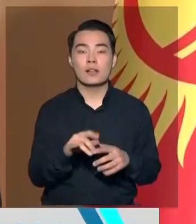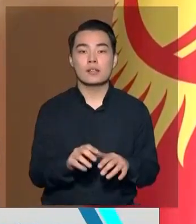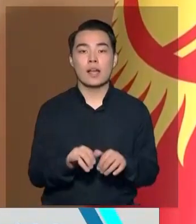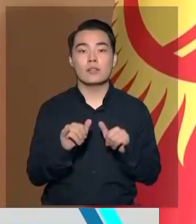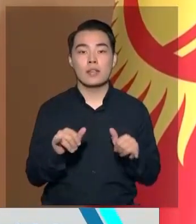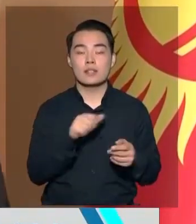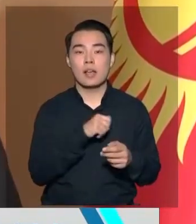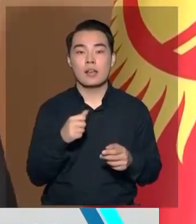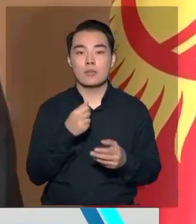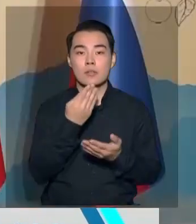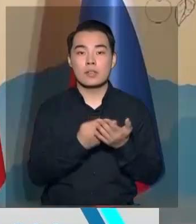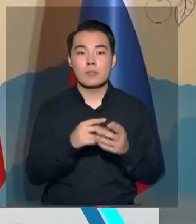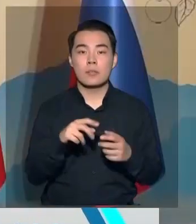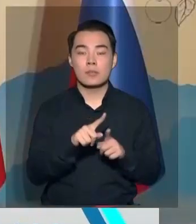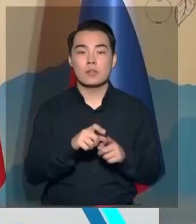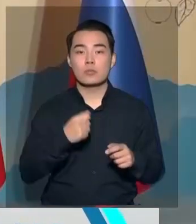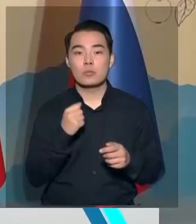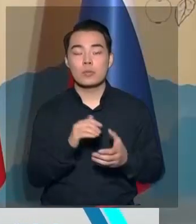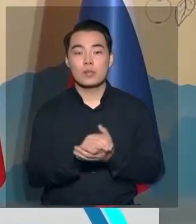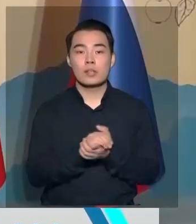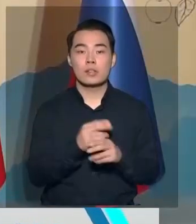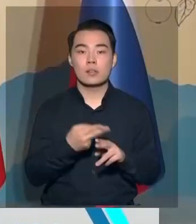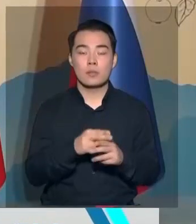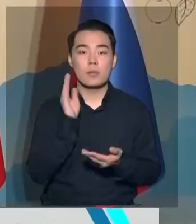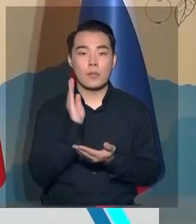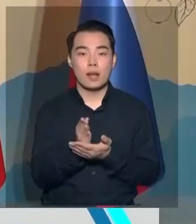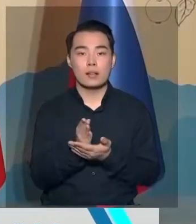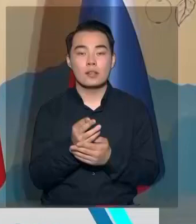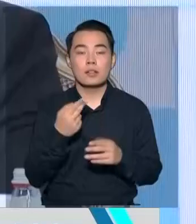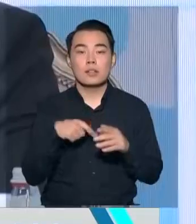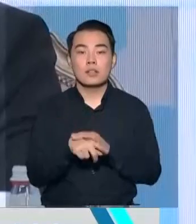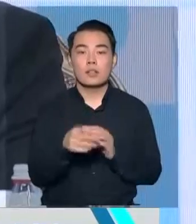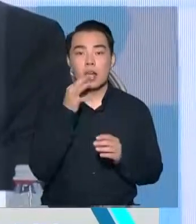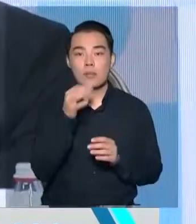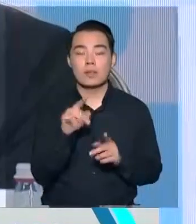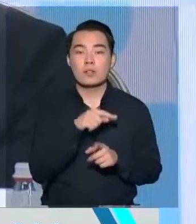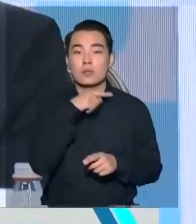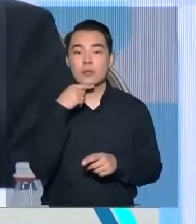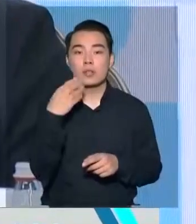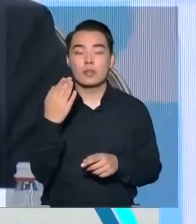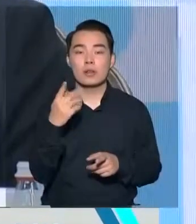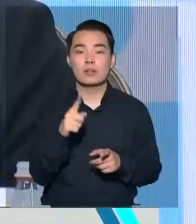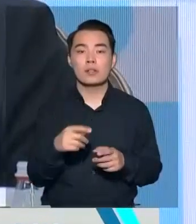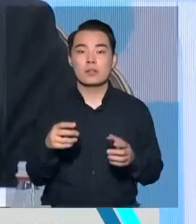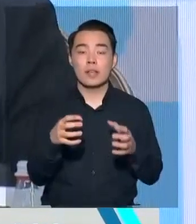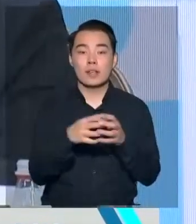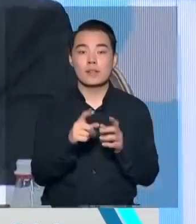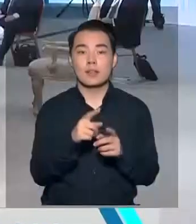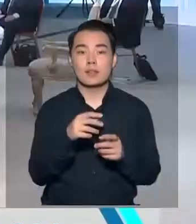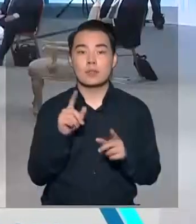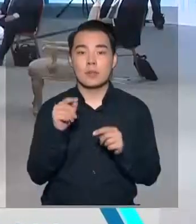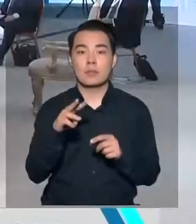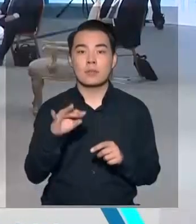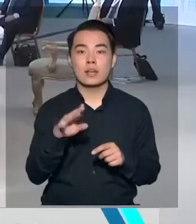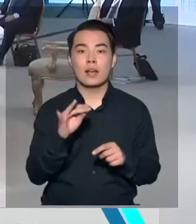негізгі аспектілері және ынтымақтастық перспективалар бар. Естеріңізге сала кетейін, биыл Ресей ұйымға төрағалық етеді.